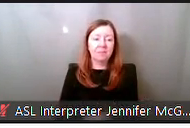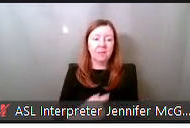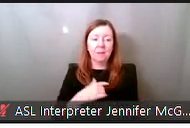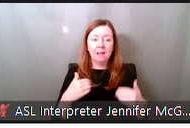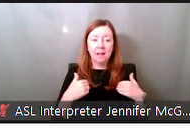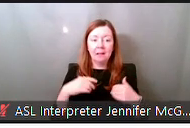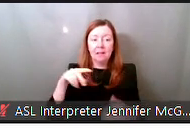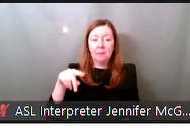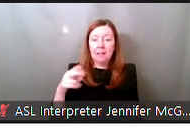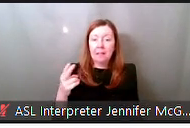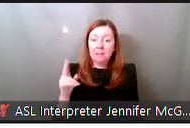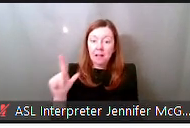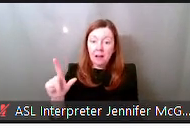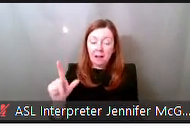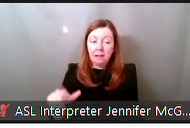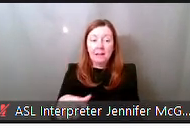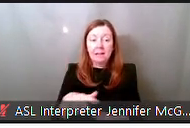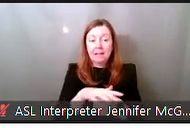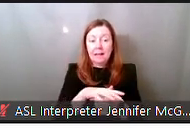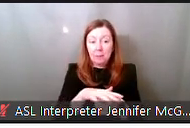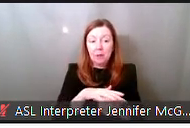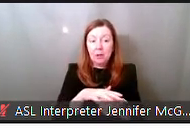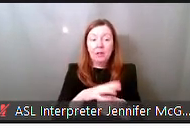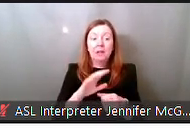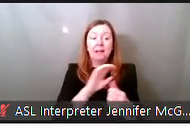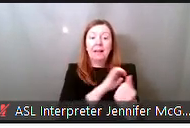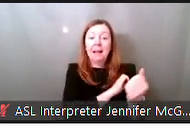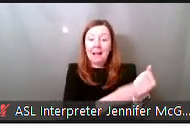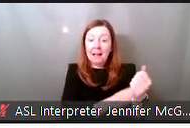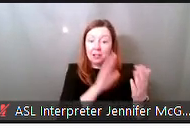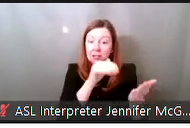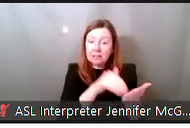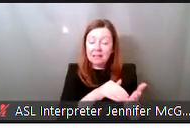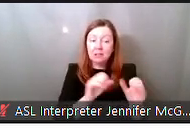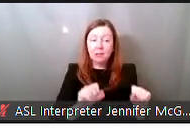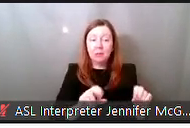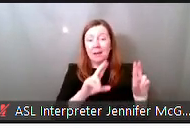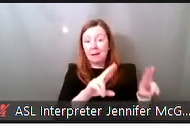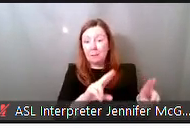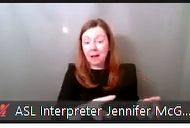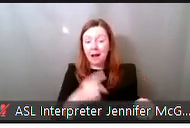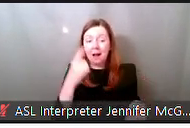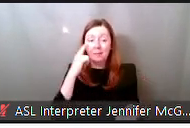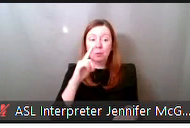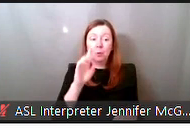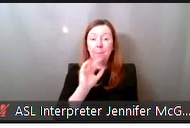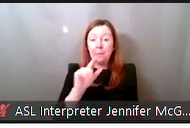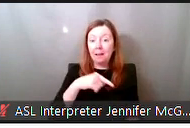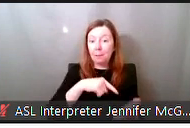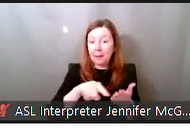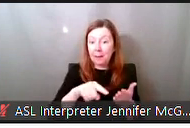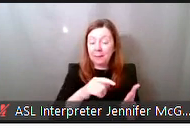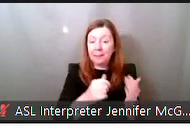我们鼓励大家都来看一下这些这些项目。